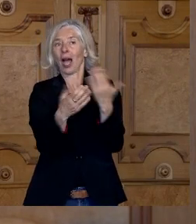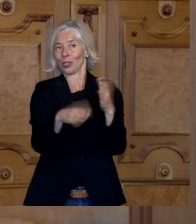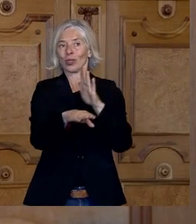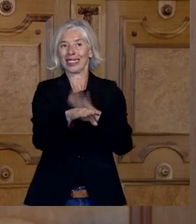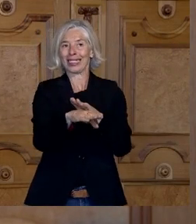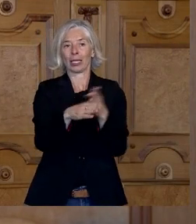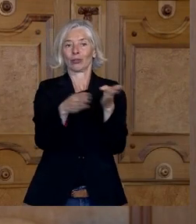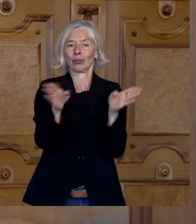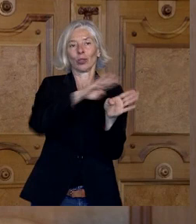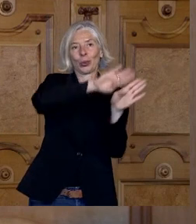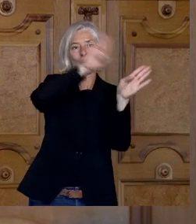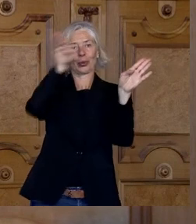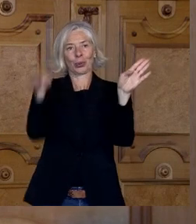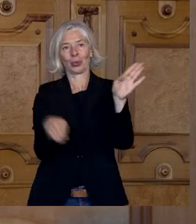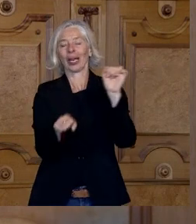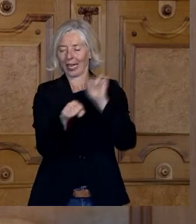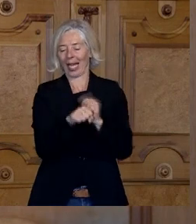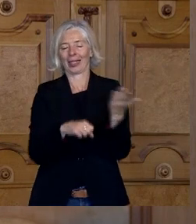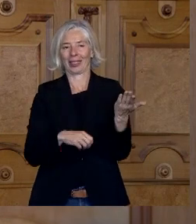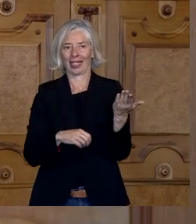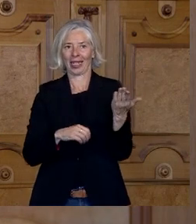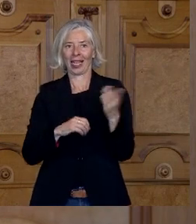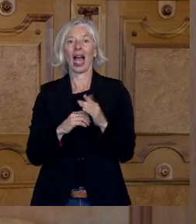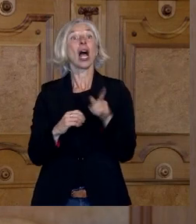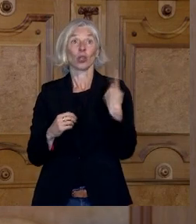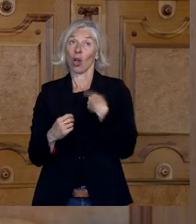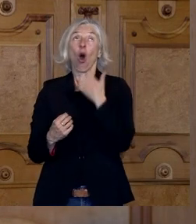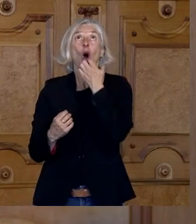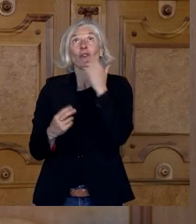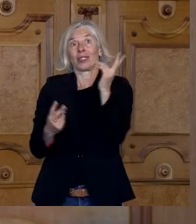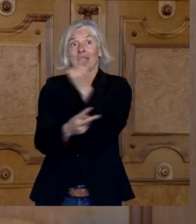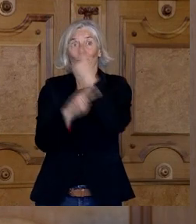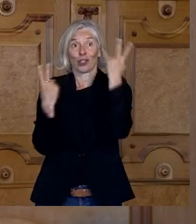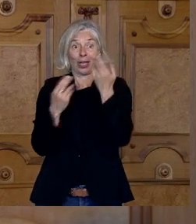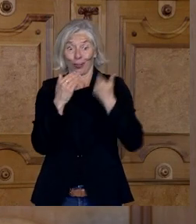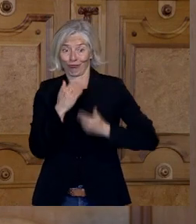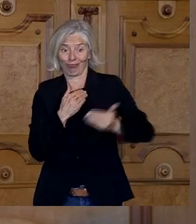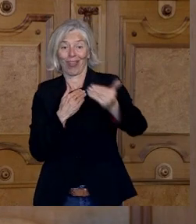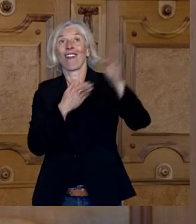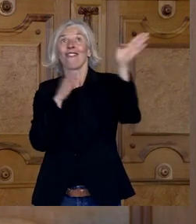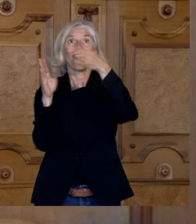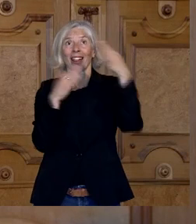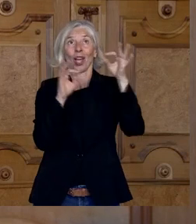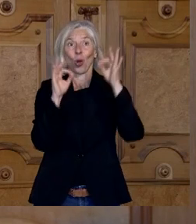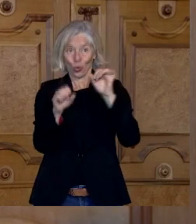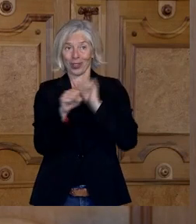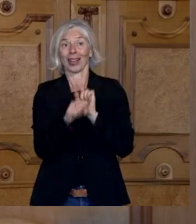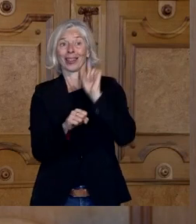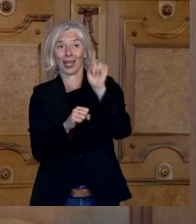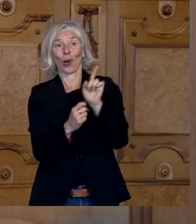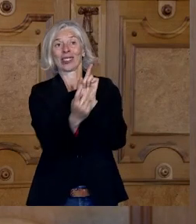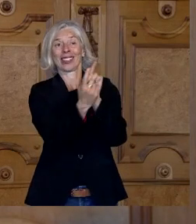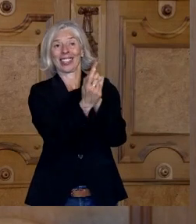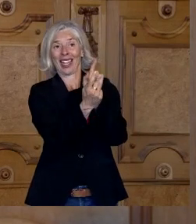den Besuchenden quasi empfängt. Wir hoffen immer auf gutes Wetter in der nächsten Zeit. Wir haben an diesen